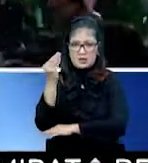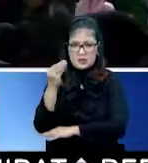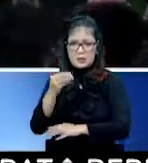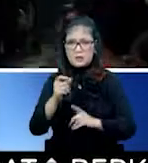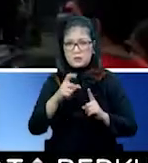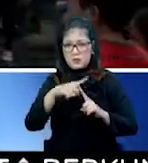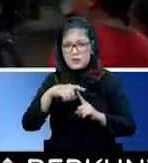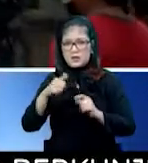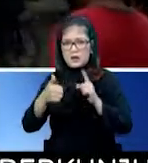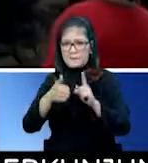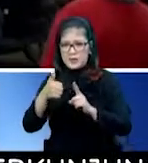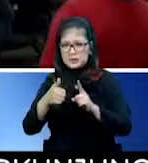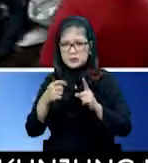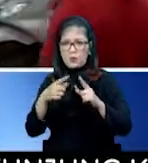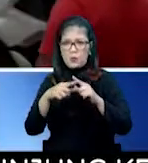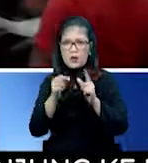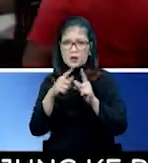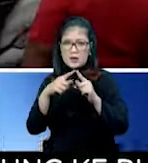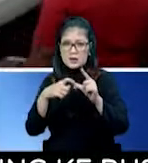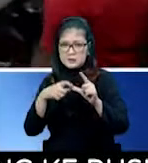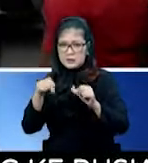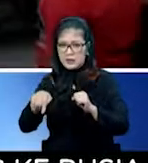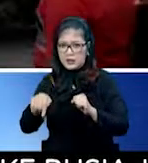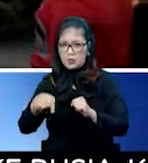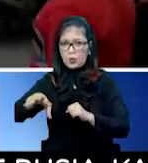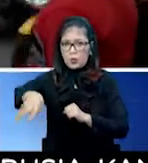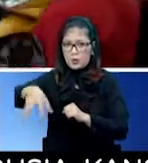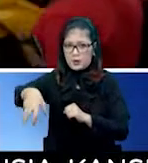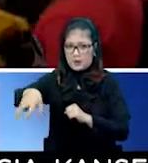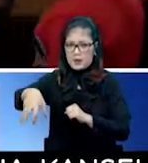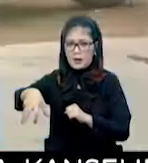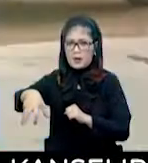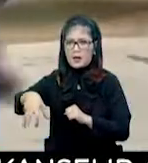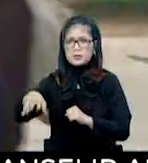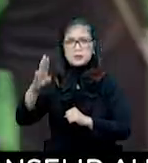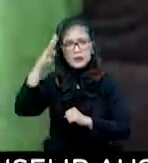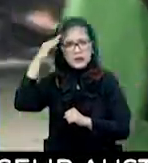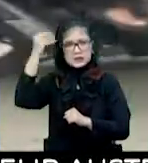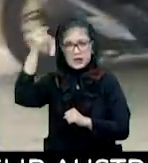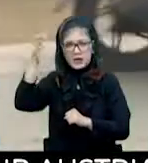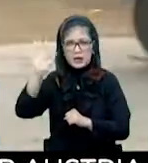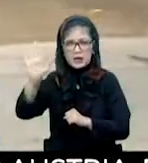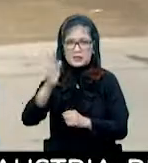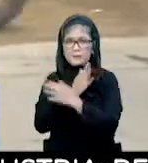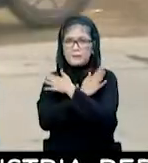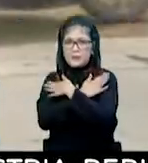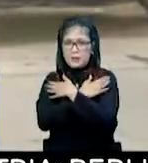pihaknya menyebut bahwa saat ini pihak keluarga rencananya akan membawa kelima